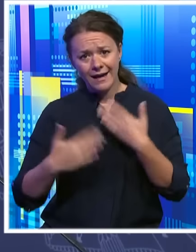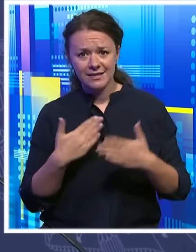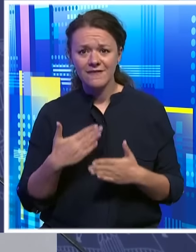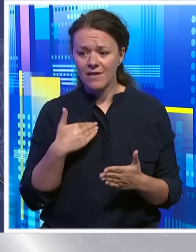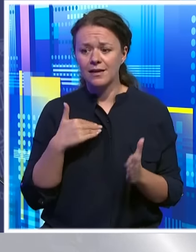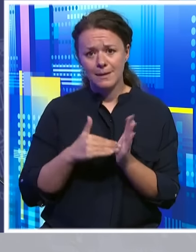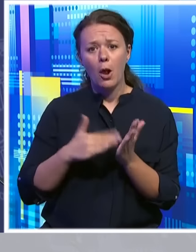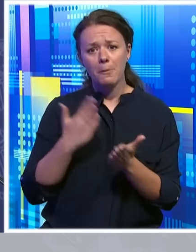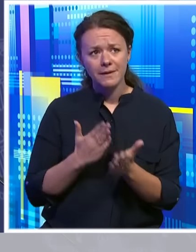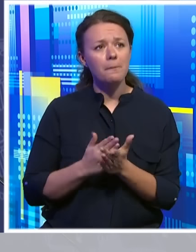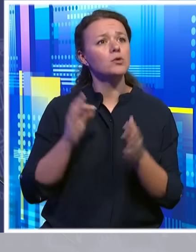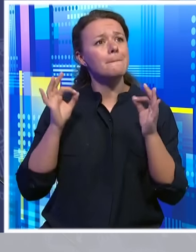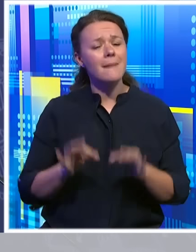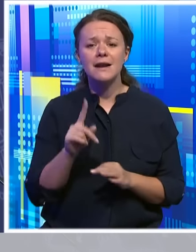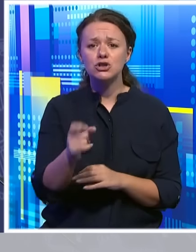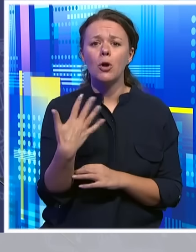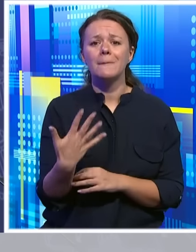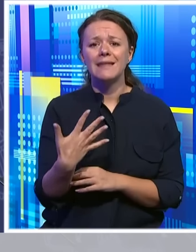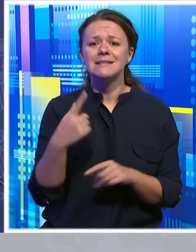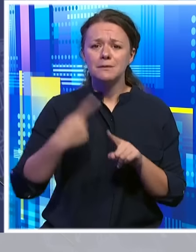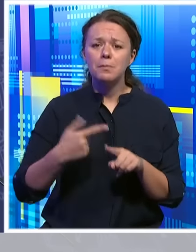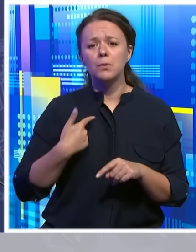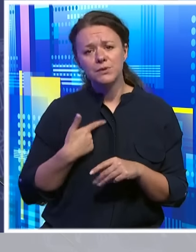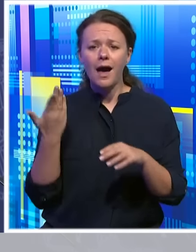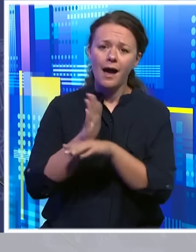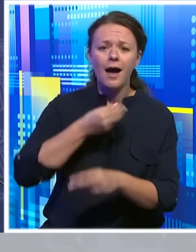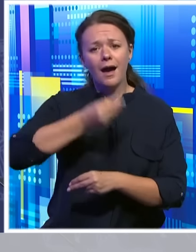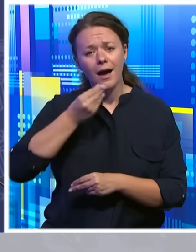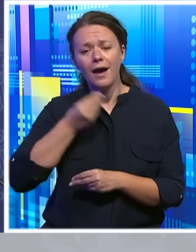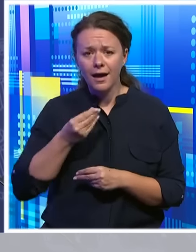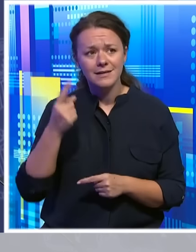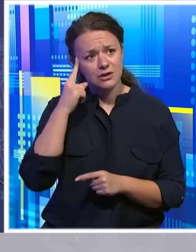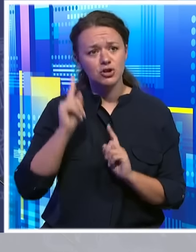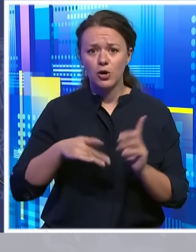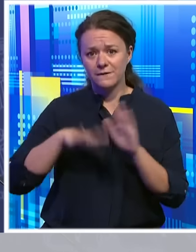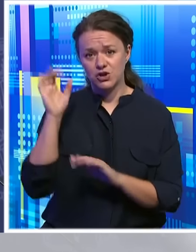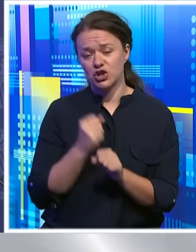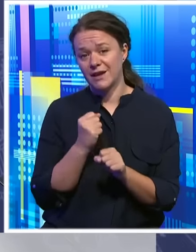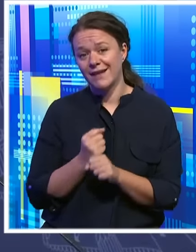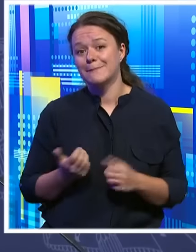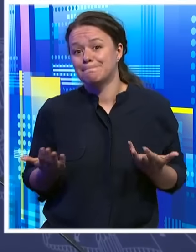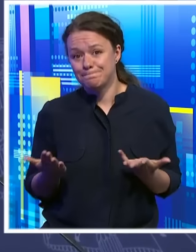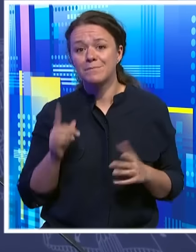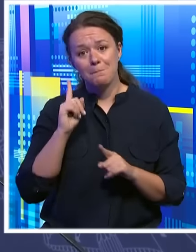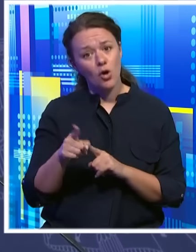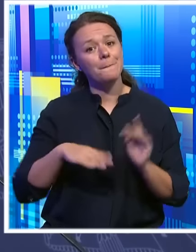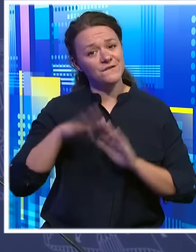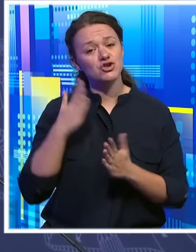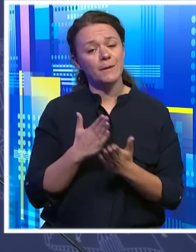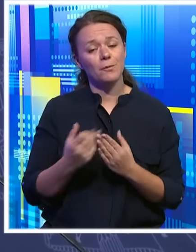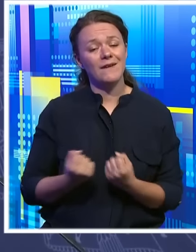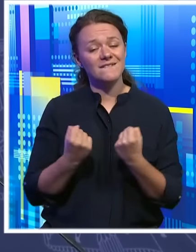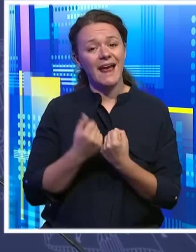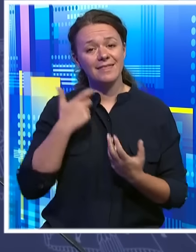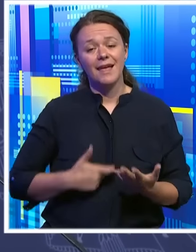150 puta. Nisam bio dovoljno aktivan. Morat ću da radim više. Morat ću da radim vrednije. Takvo je